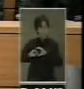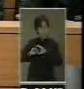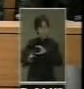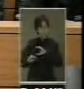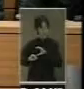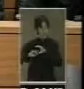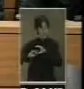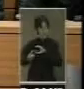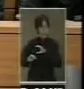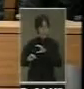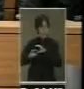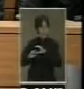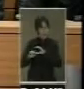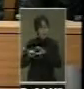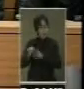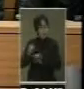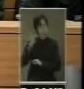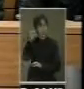หลายรอบ